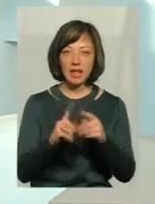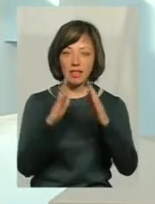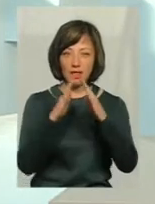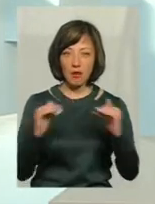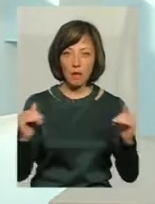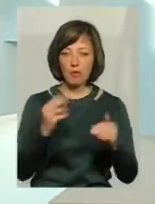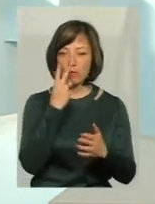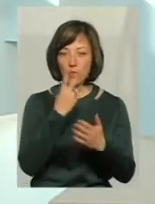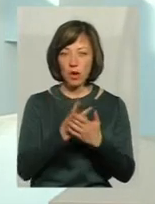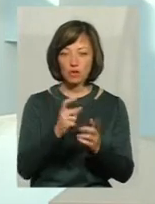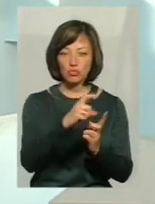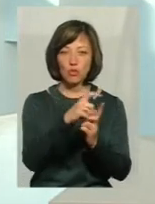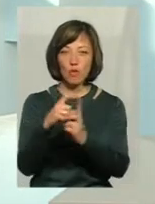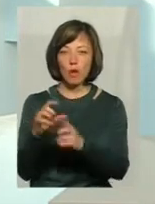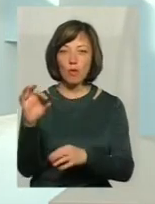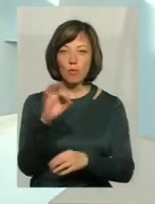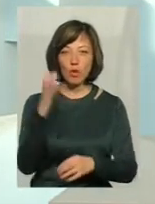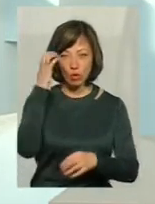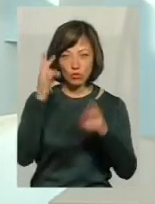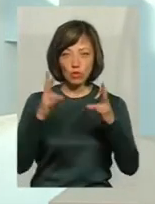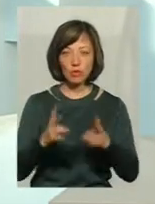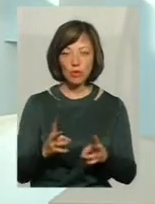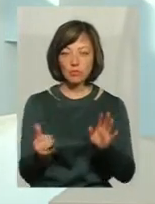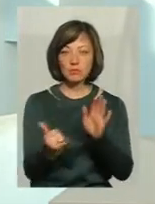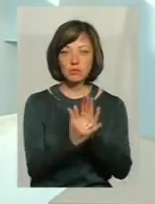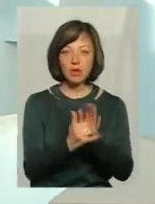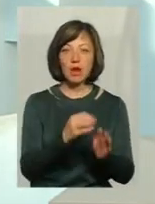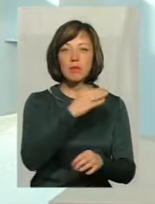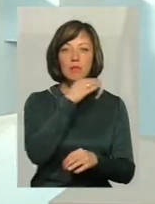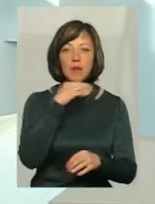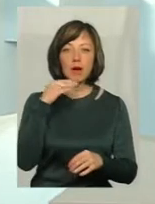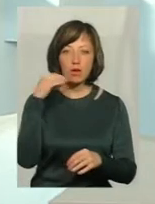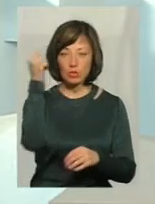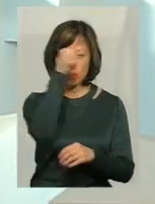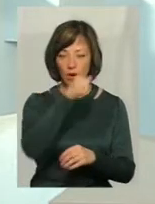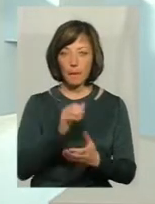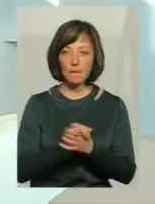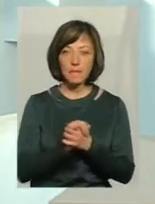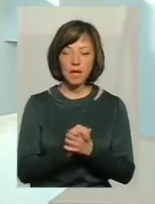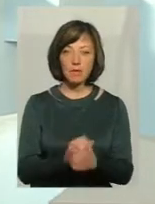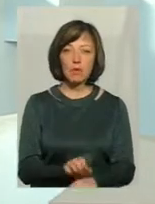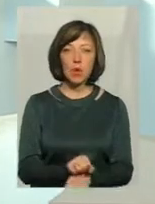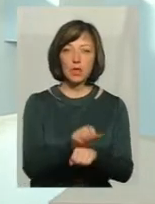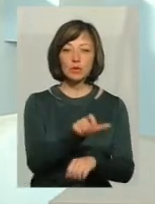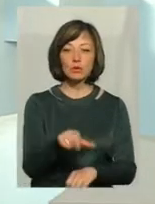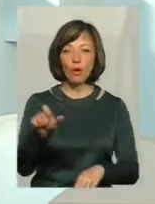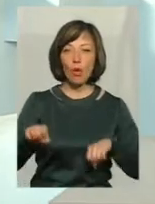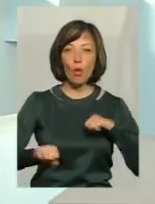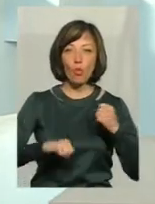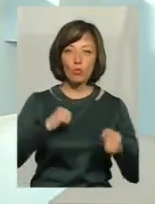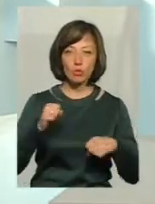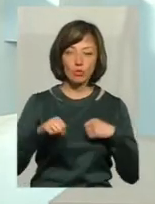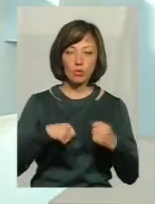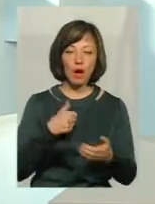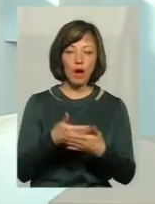побачили, і ті слова про Чорнобиль, вони вже стоять роками. Тобто це мирний протест людей, які обурюються